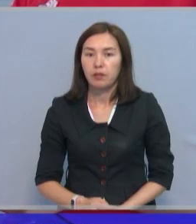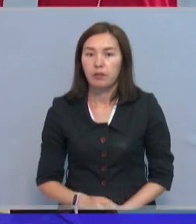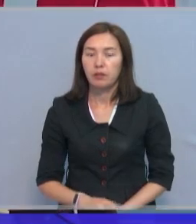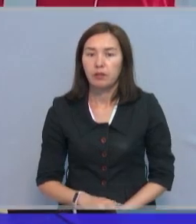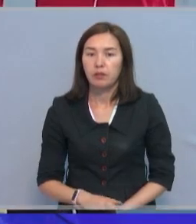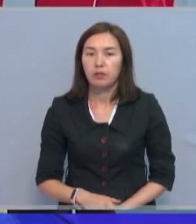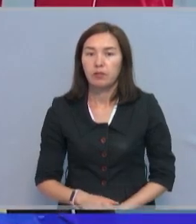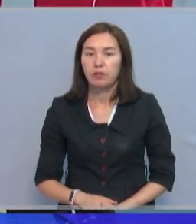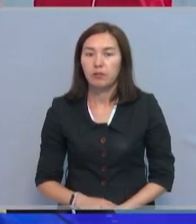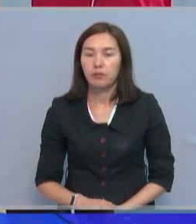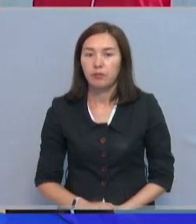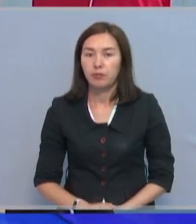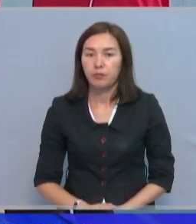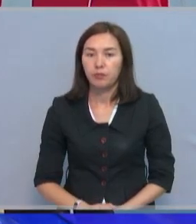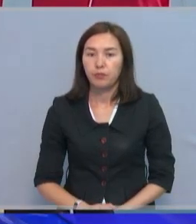жеңеміз.